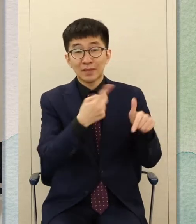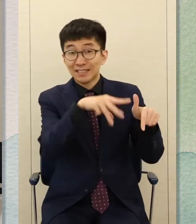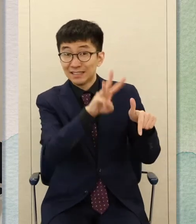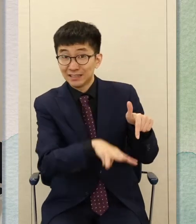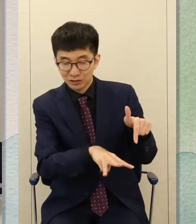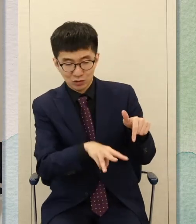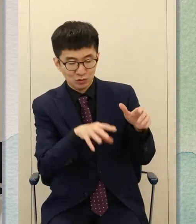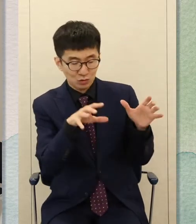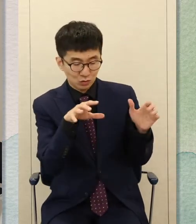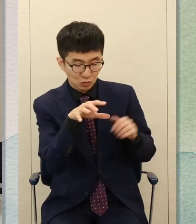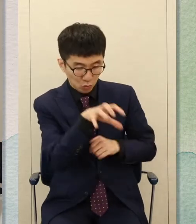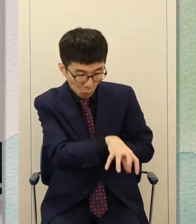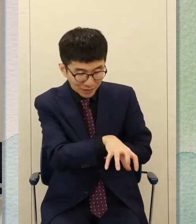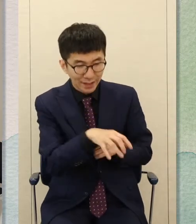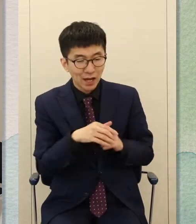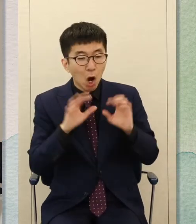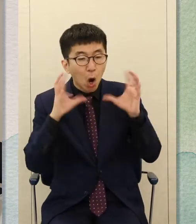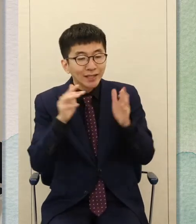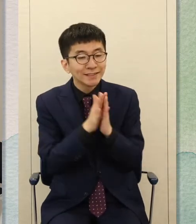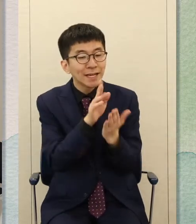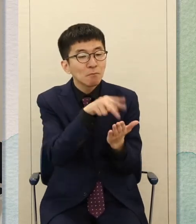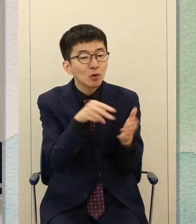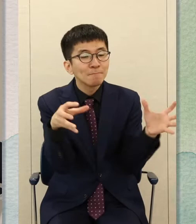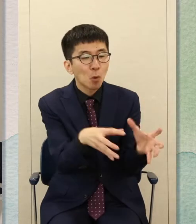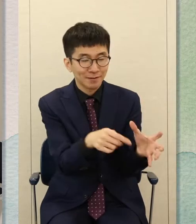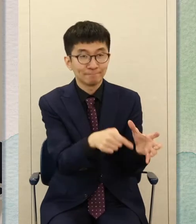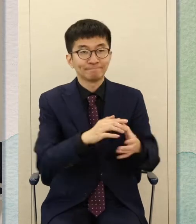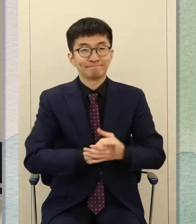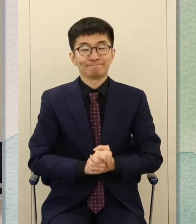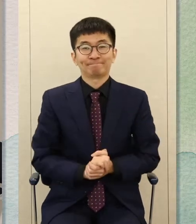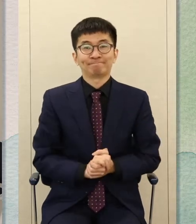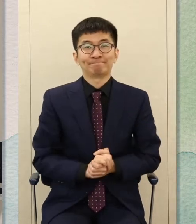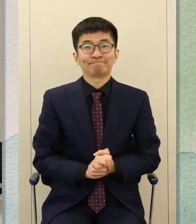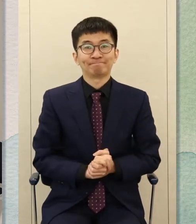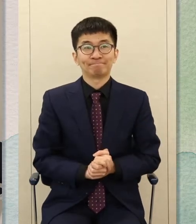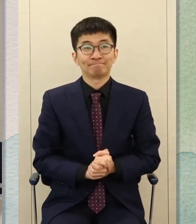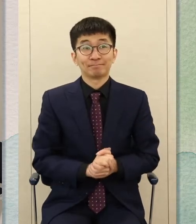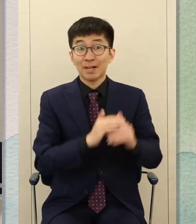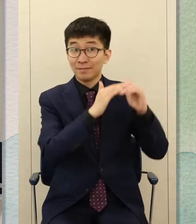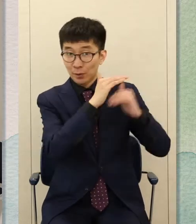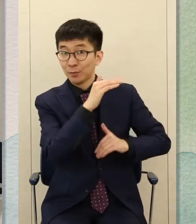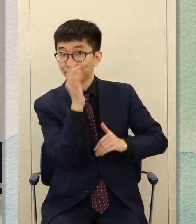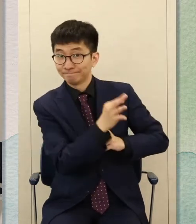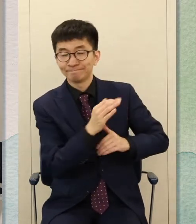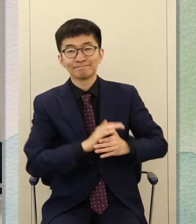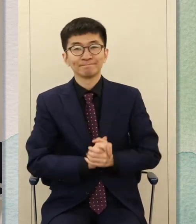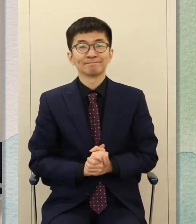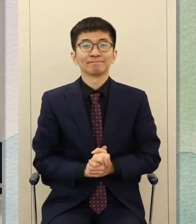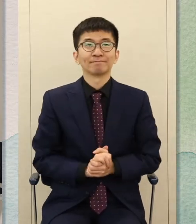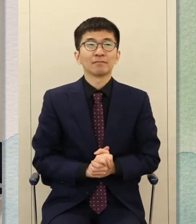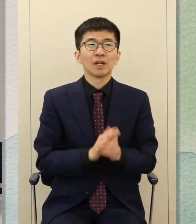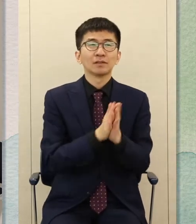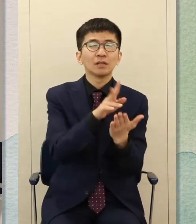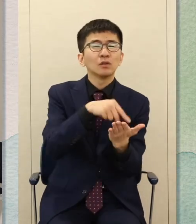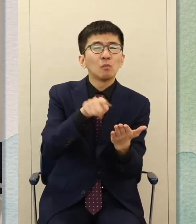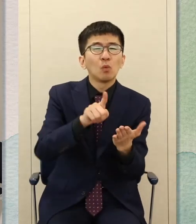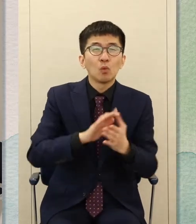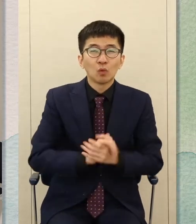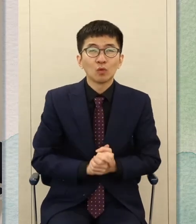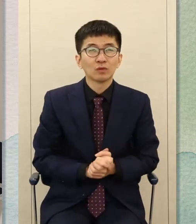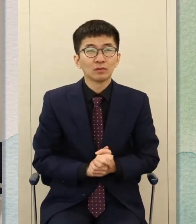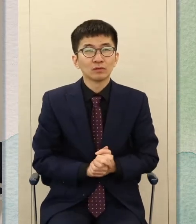읽기 독서 모임인데요. 예, 얘기보따리라는 팀이에요. 이런 이야기 해요. 책을 읽는